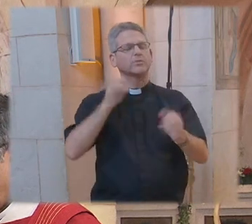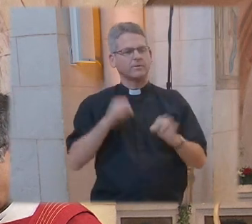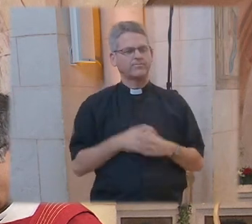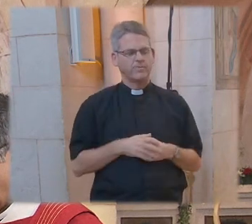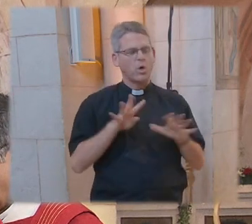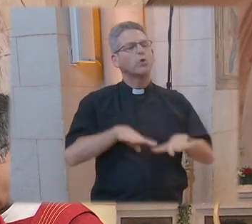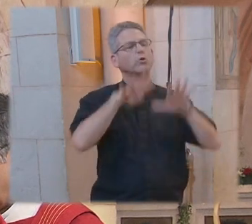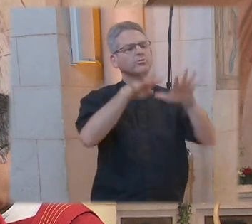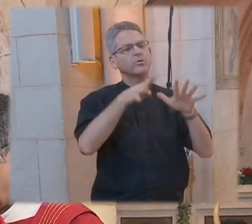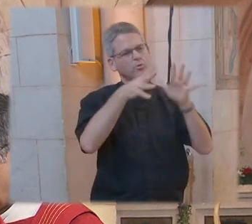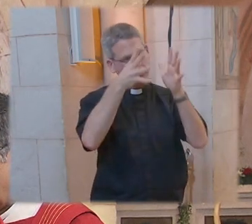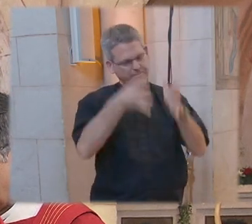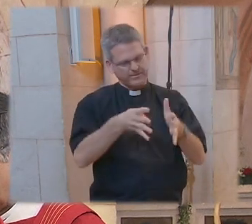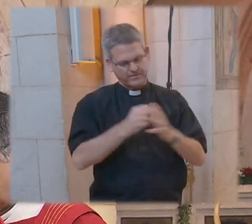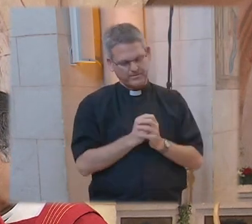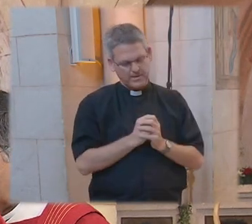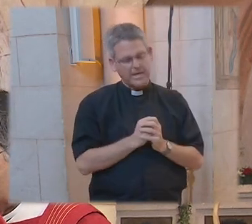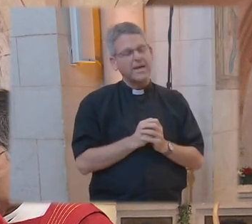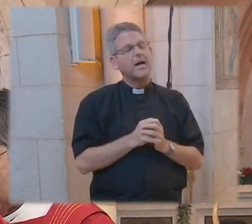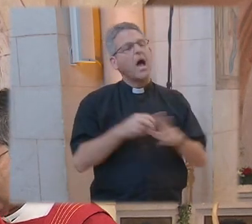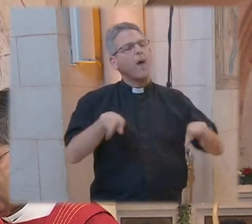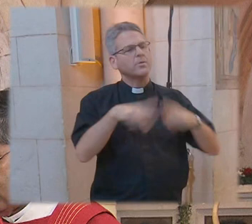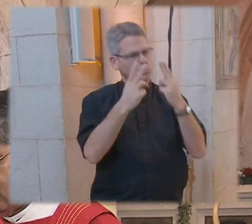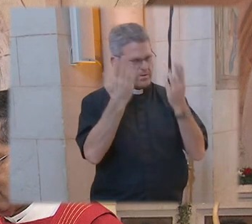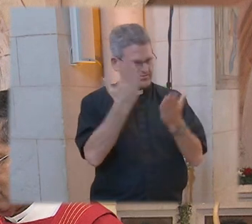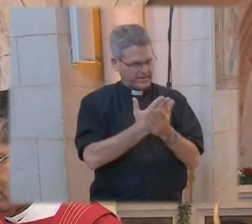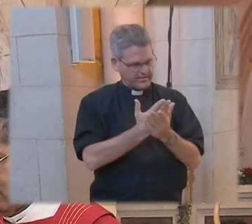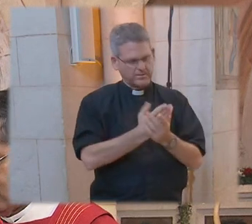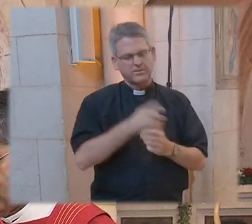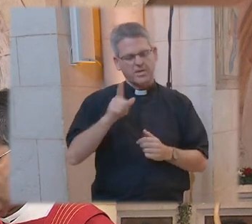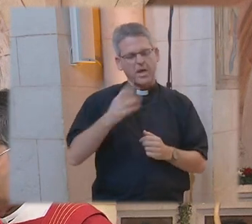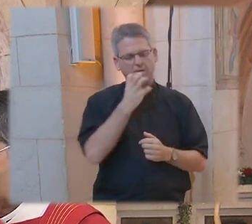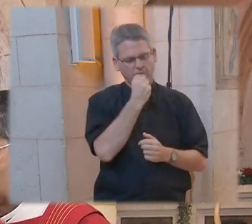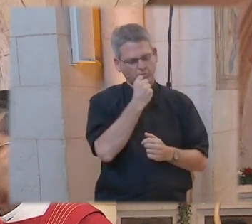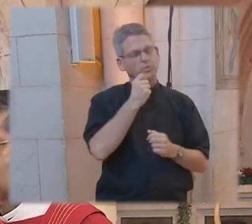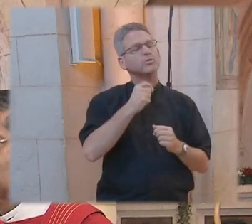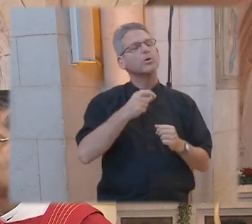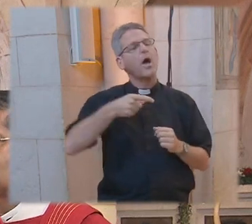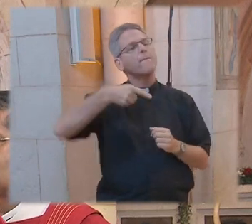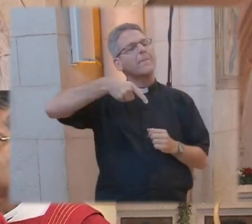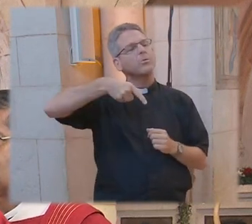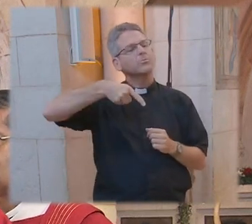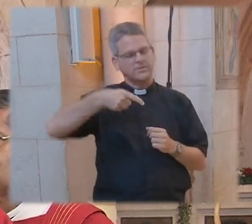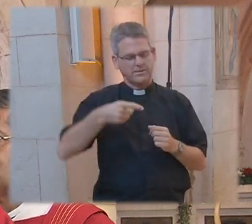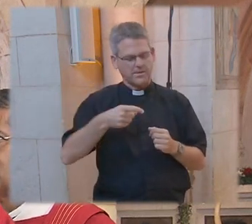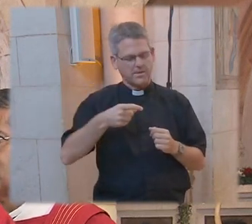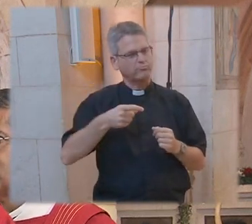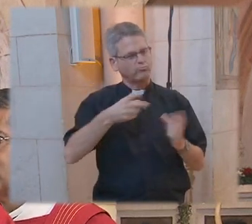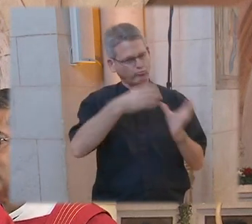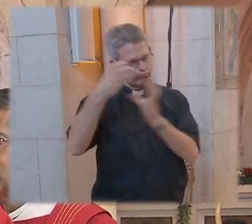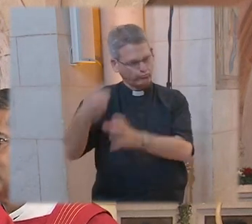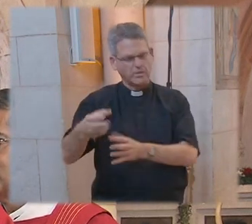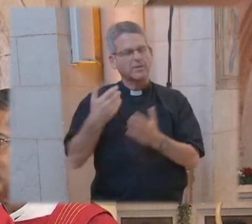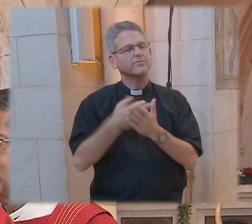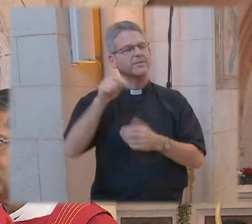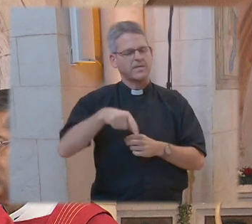1919 trat der Abiturient in das Noviziat der Palutiner in Limburg ein, wurde Mitglied